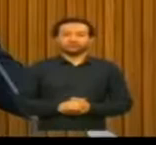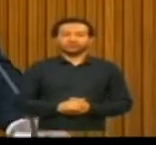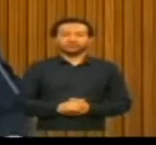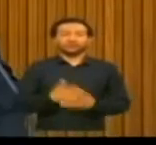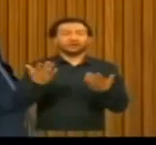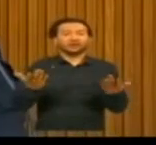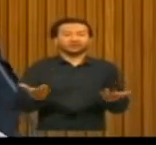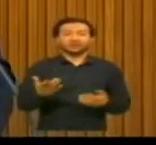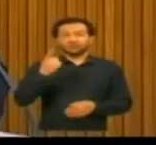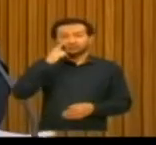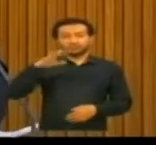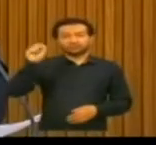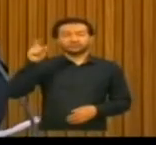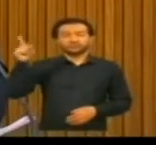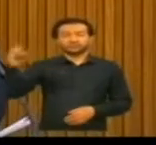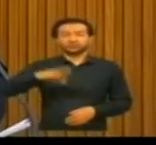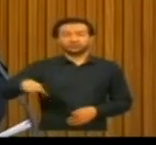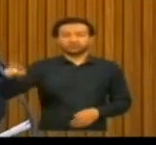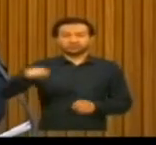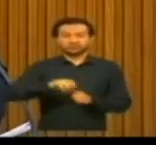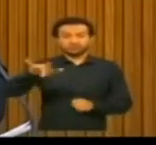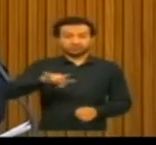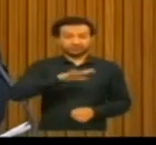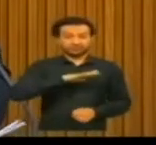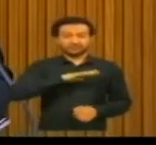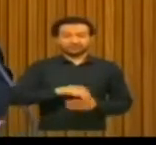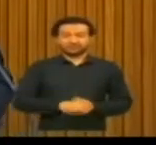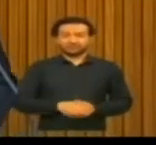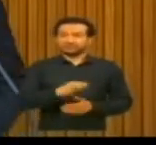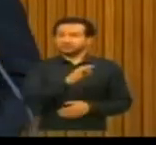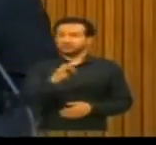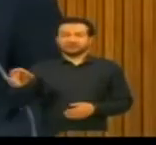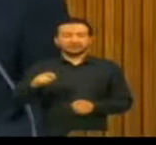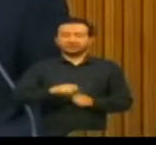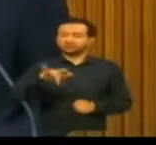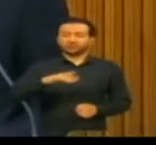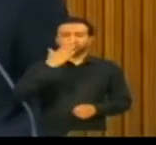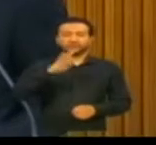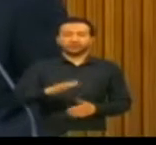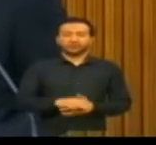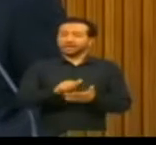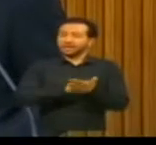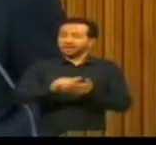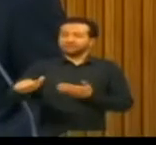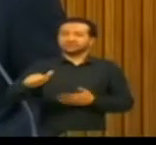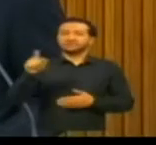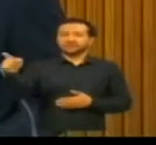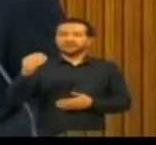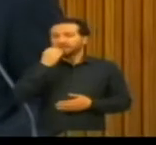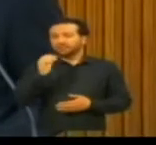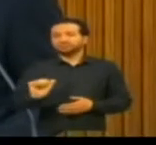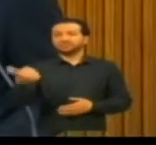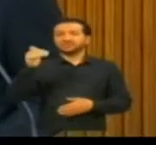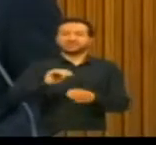Acaba iktidar sahiplerinin çocukları işsiz mi? Hiçbirisi işsiz değil. Hepsinin bir eli yağda bir eli